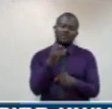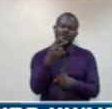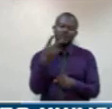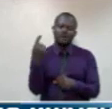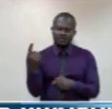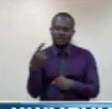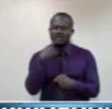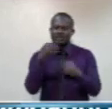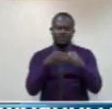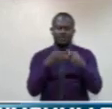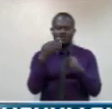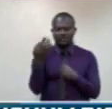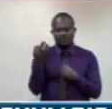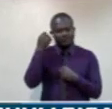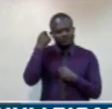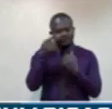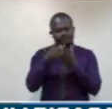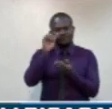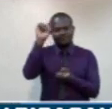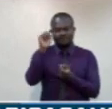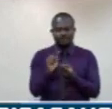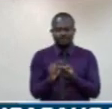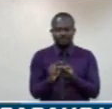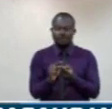ni 83, urumva ko bigabanuka.